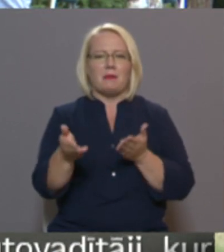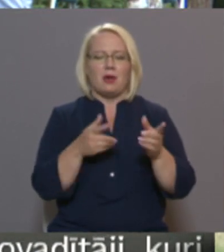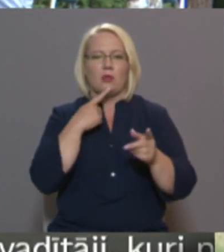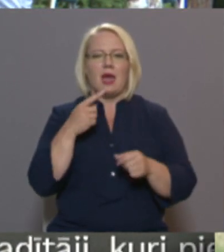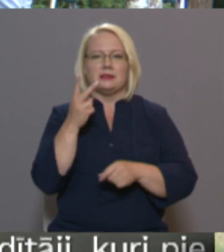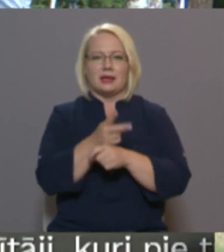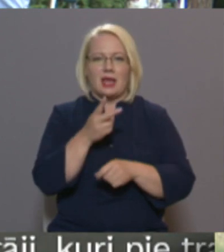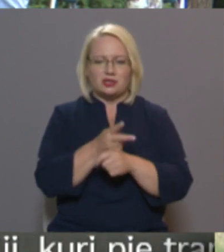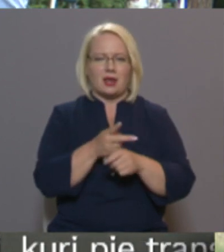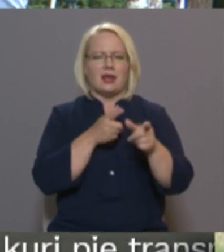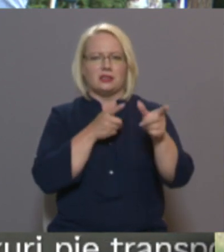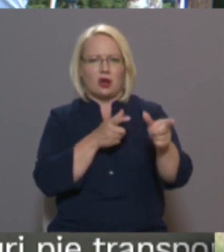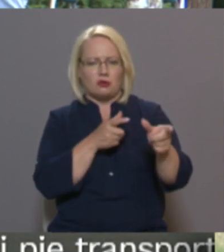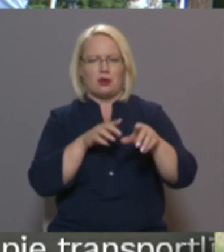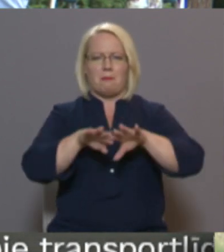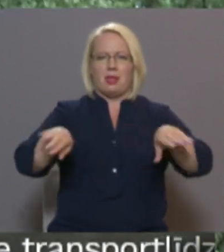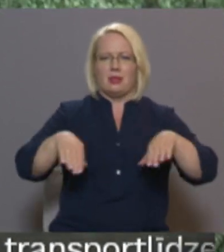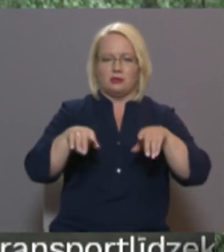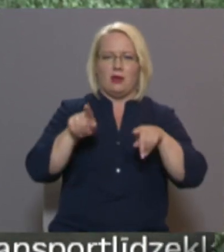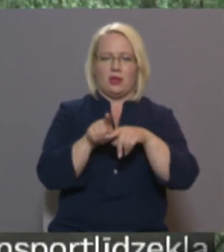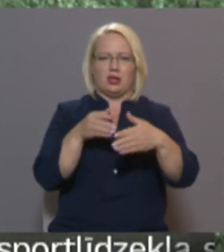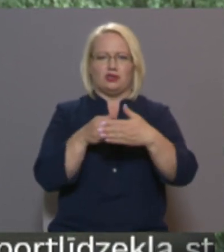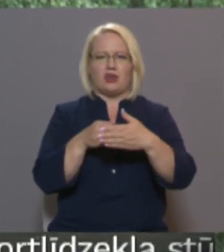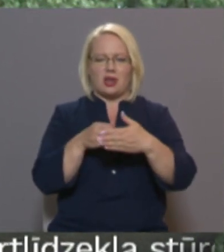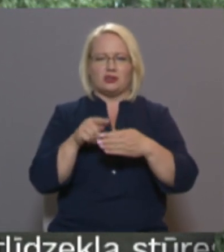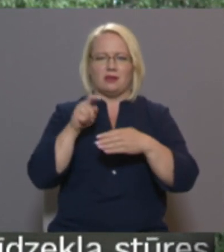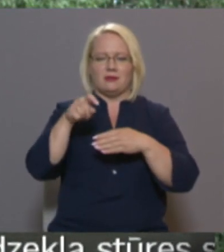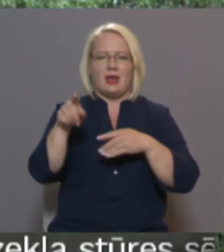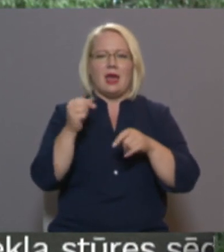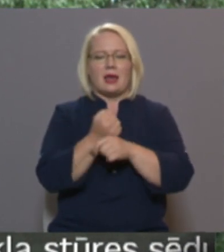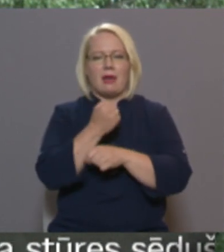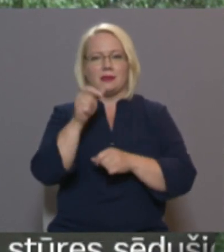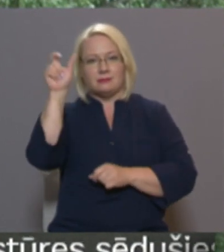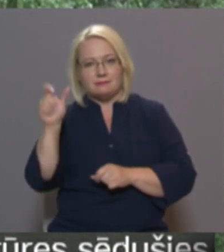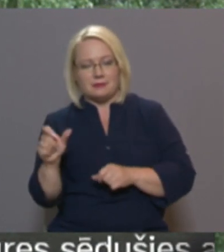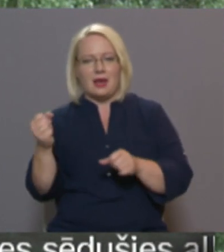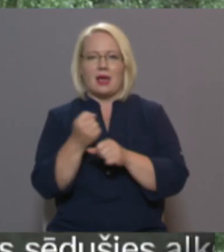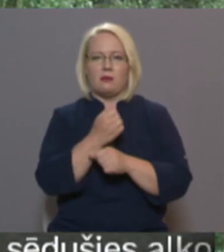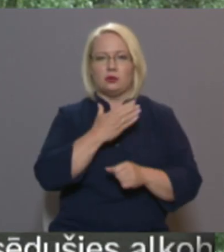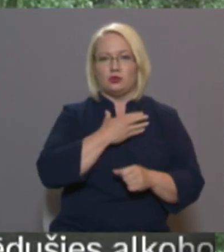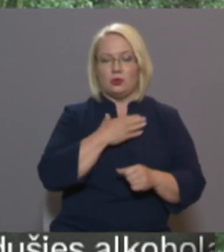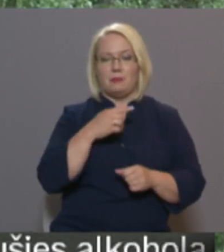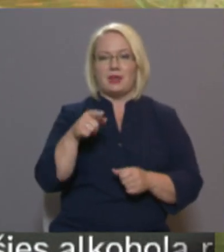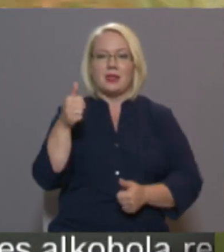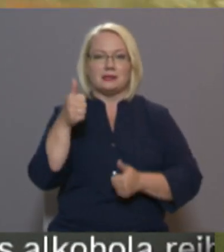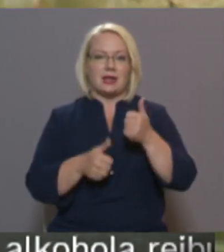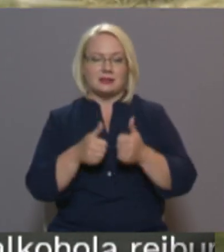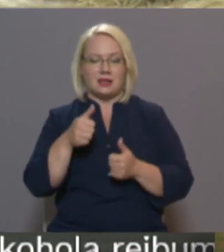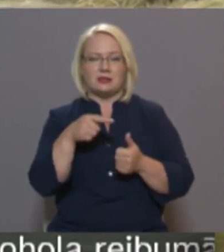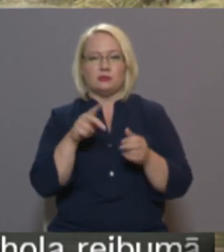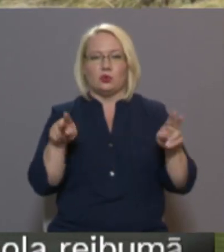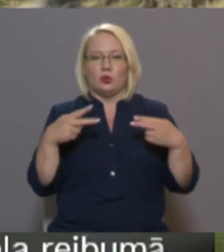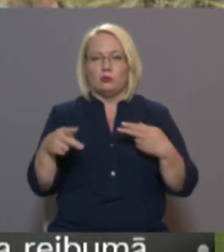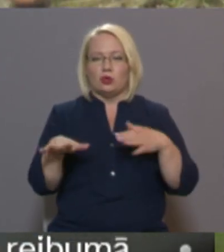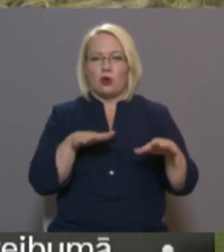Skriešana, šaušana, peldēšana, kā arī šķēršļi. Gan pavadonim, gan sunim. Šādas sacensības Zemgales kinoloģiskais klubs rīkojot